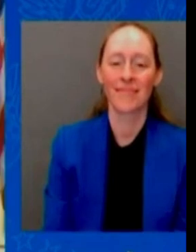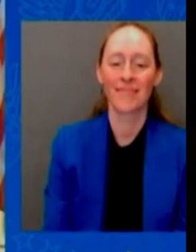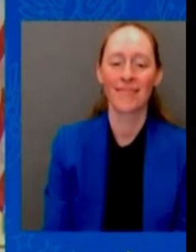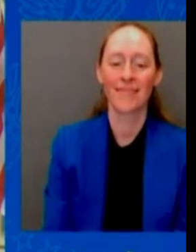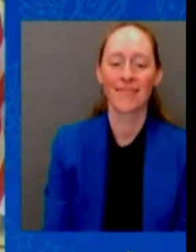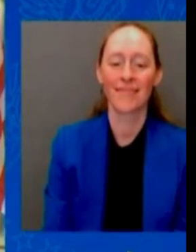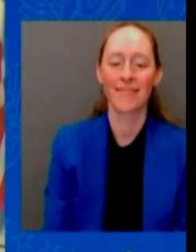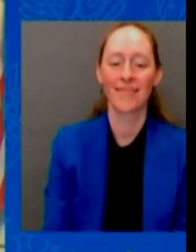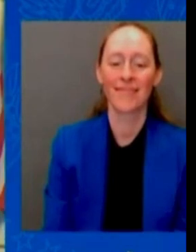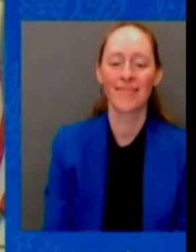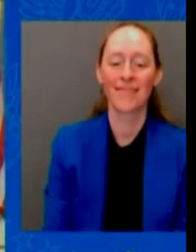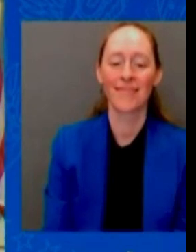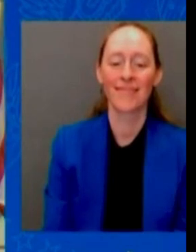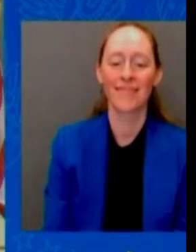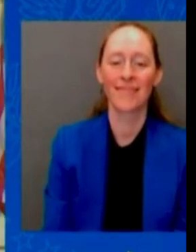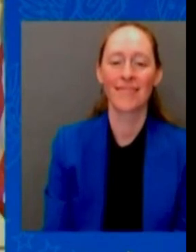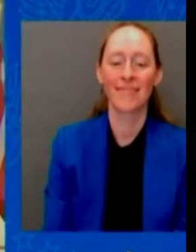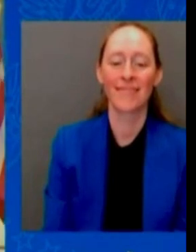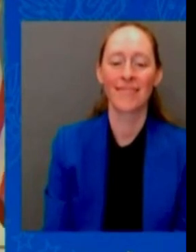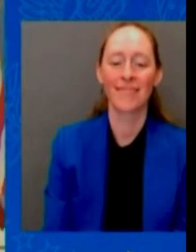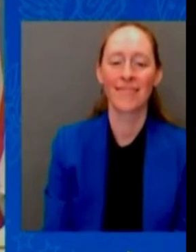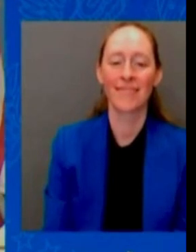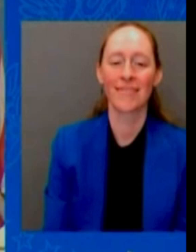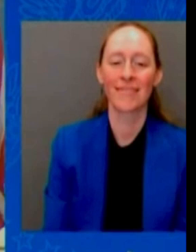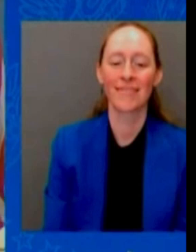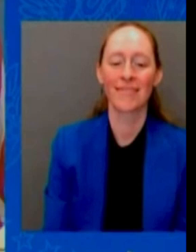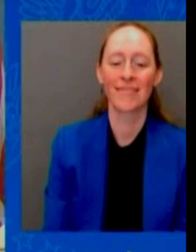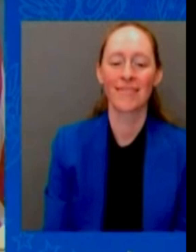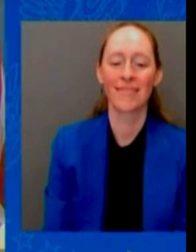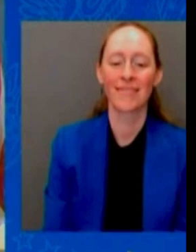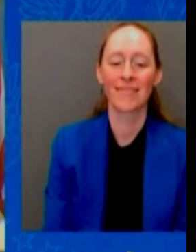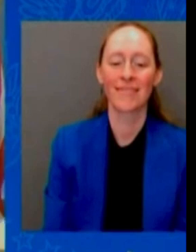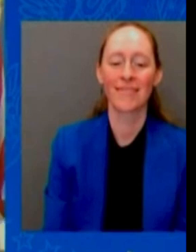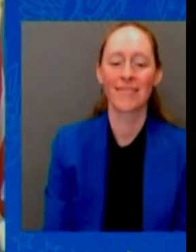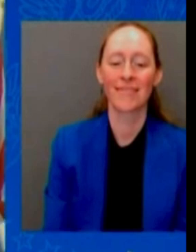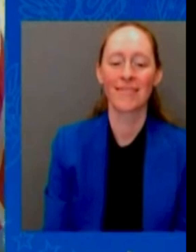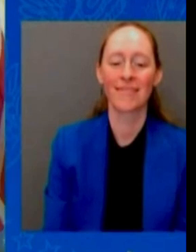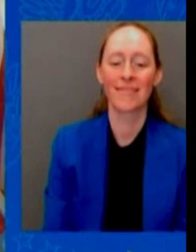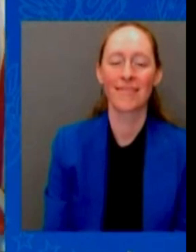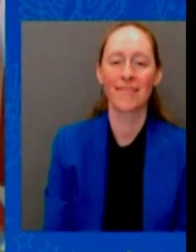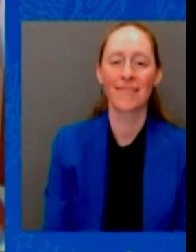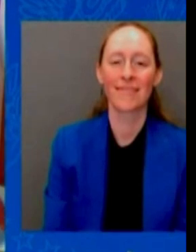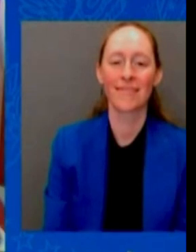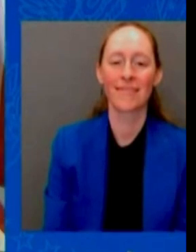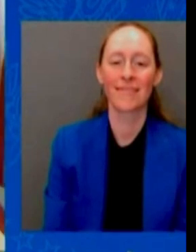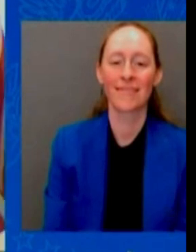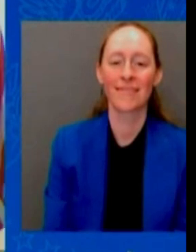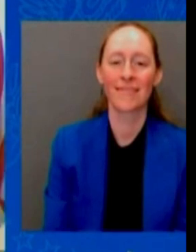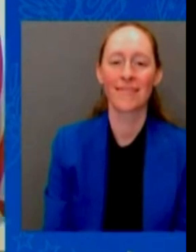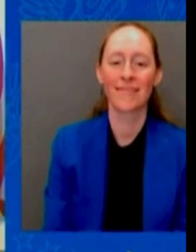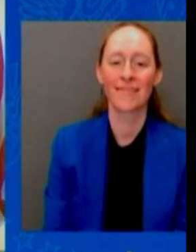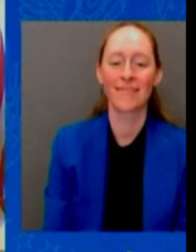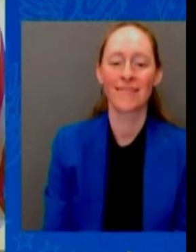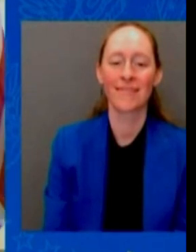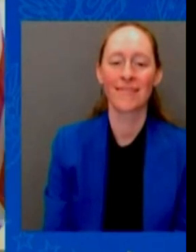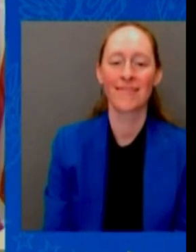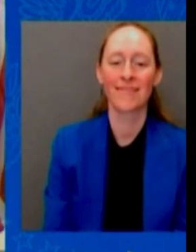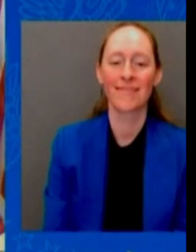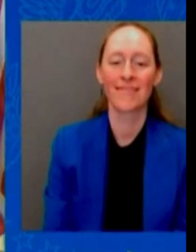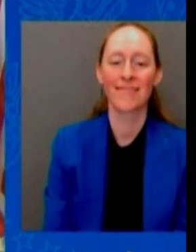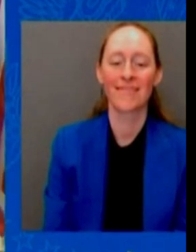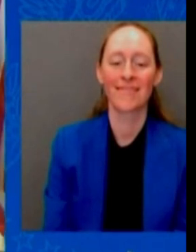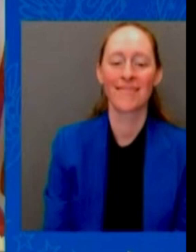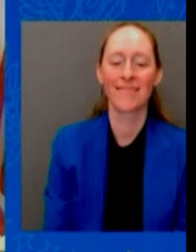Donc, bienvenue à nouveau, Monsieur le Président, et à la délégation française. Je suis honoré de vous avoir ici et